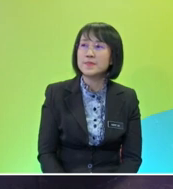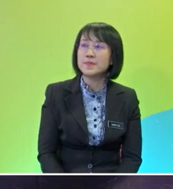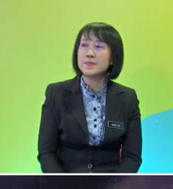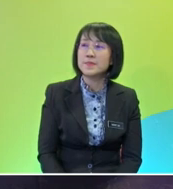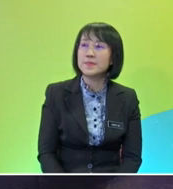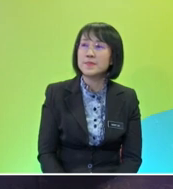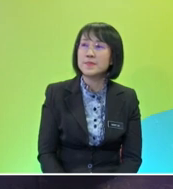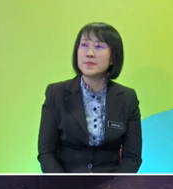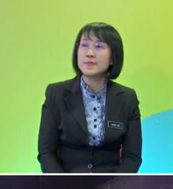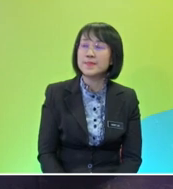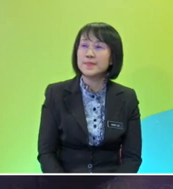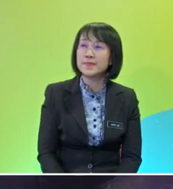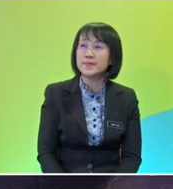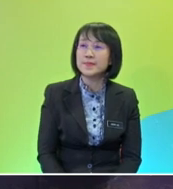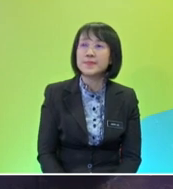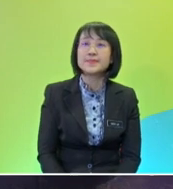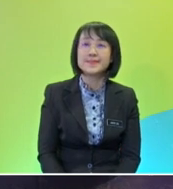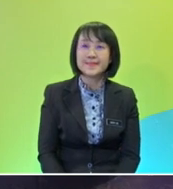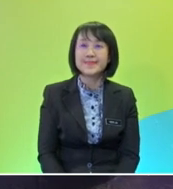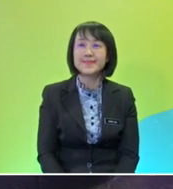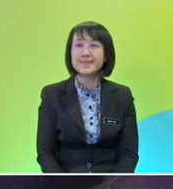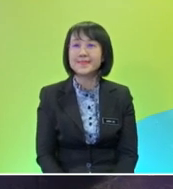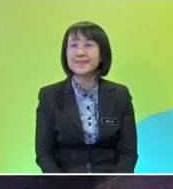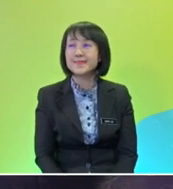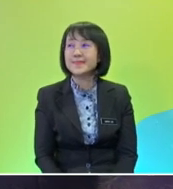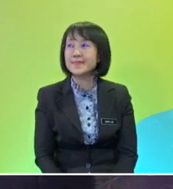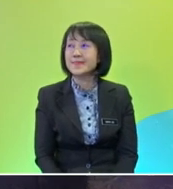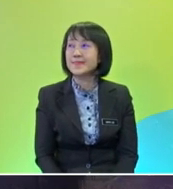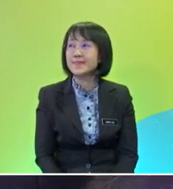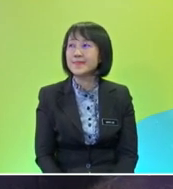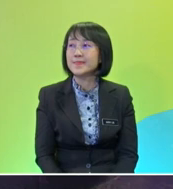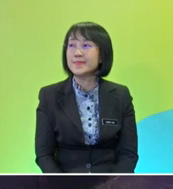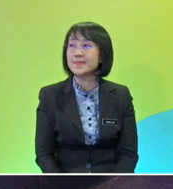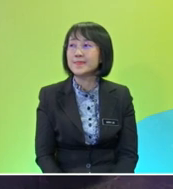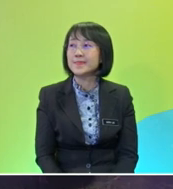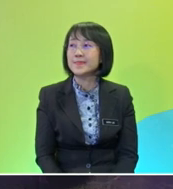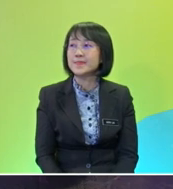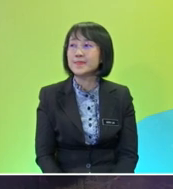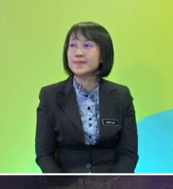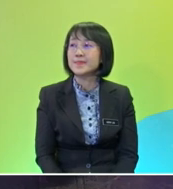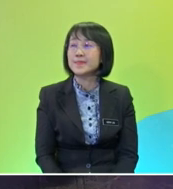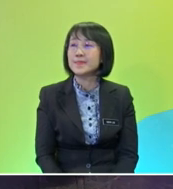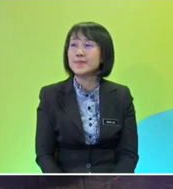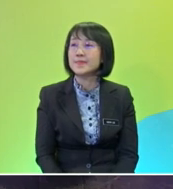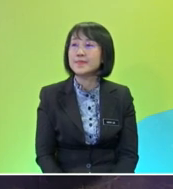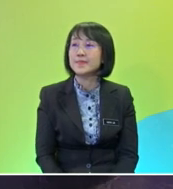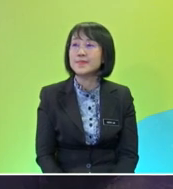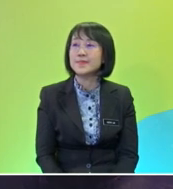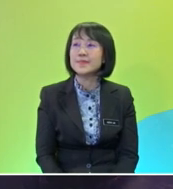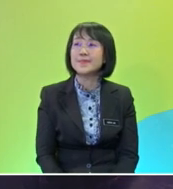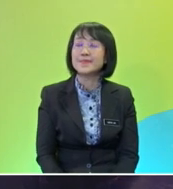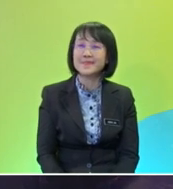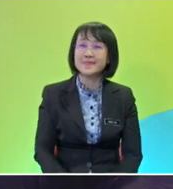Kita bagi mereka meneka sendiri boleh cikgu? Boleh. Tapi yang ada di skrin adalah demam malaria. Demam